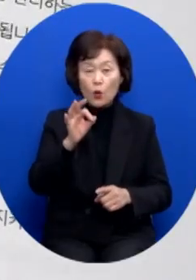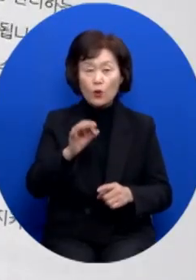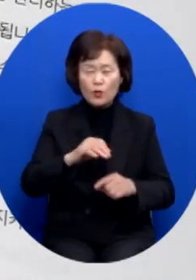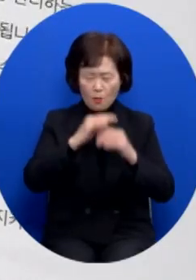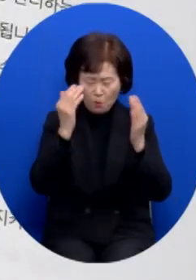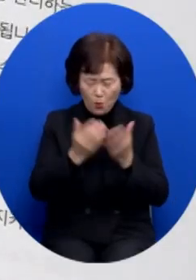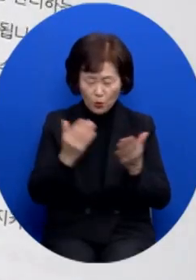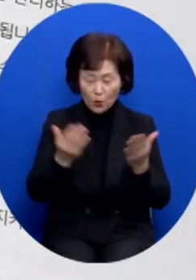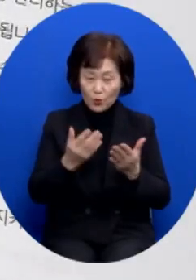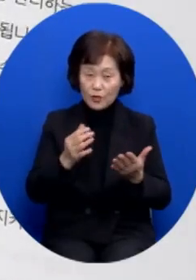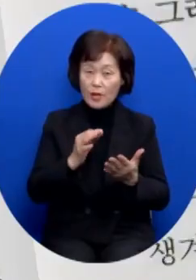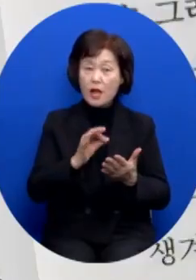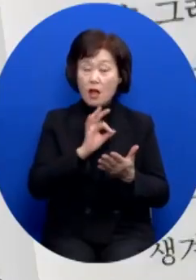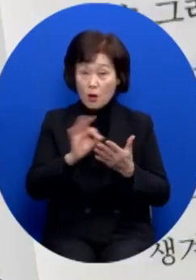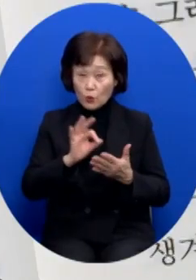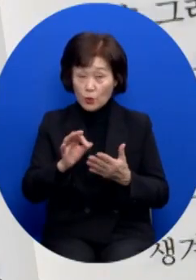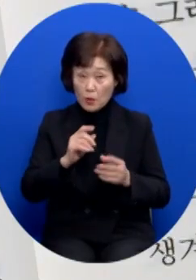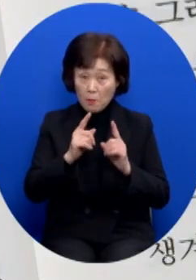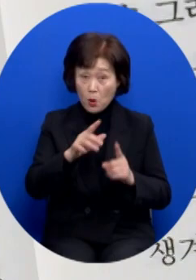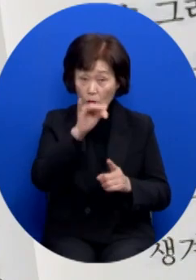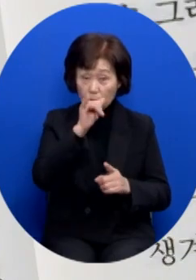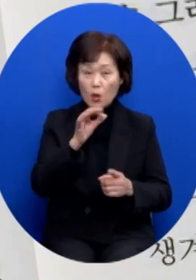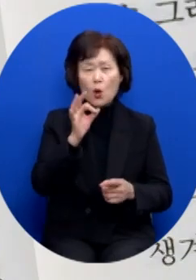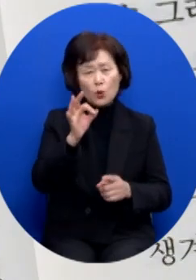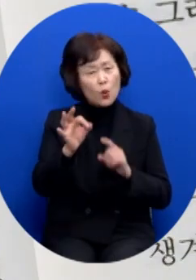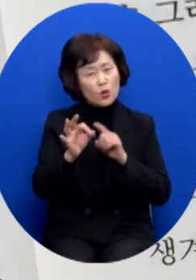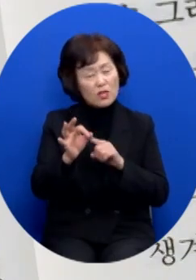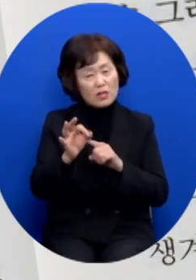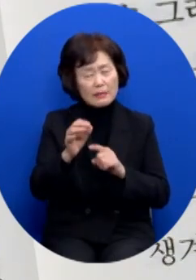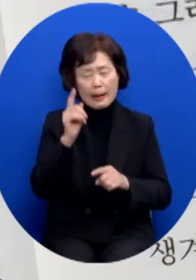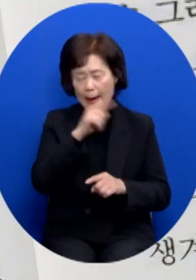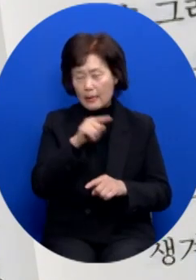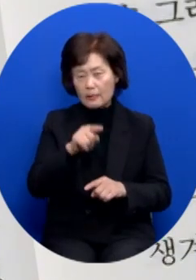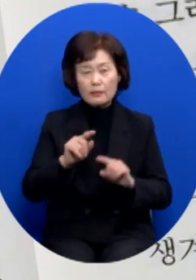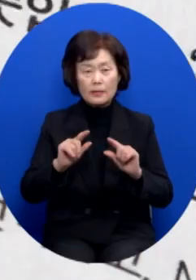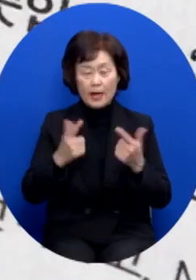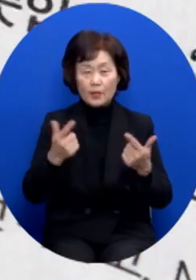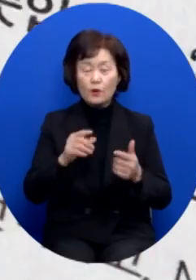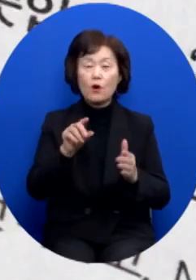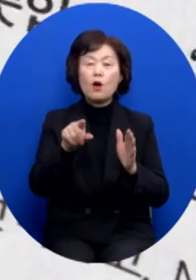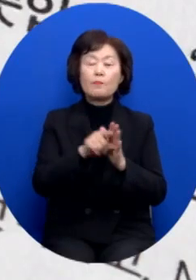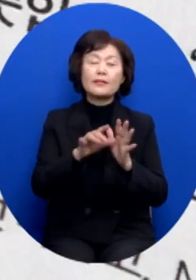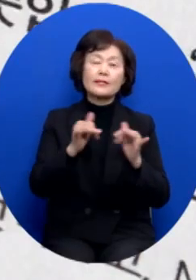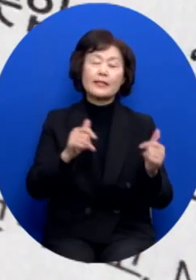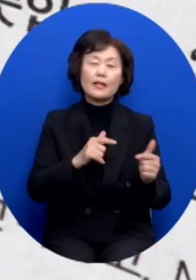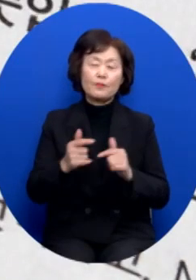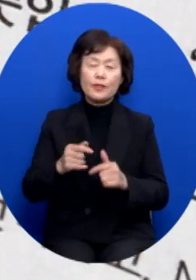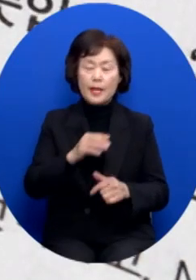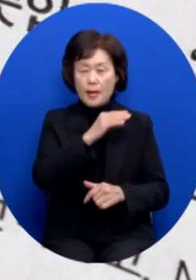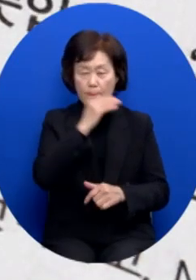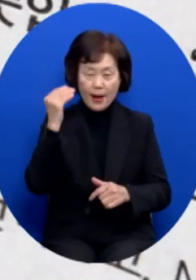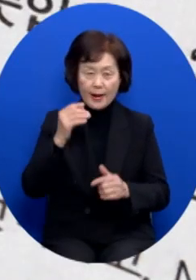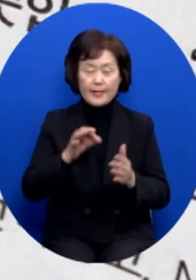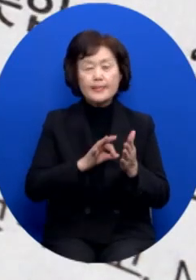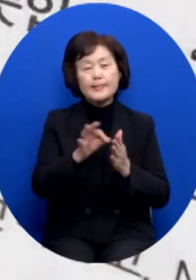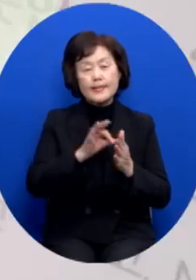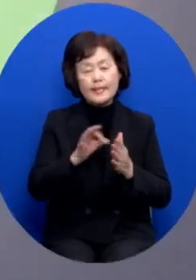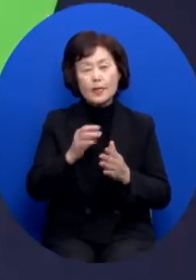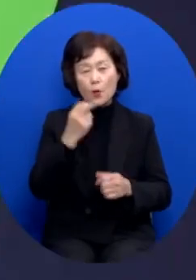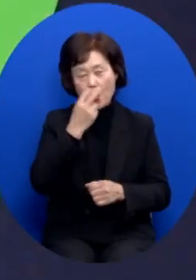긍정적인 말씀을 제시하며 돈 자체는 악한 것이 아니라 그리스도인의 올바른 재정관이 필요하다고